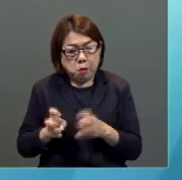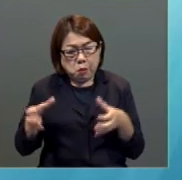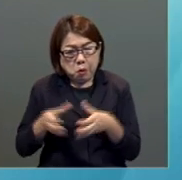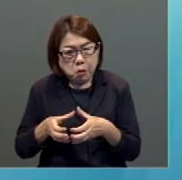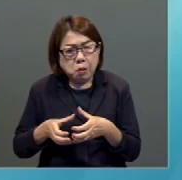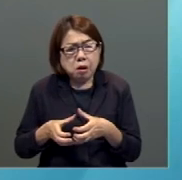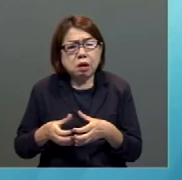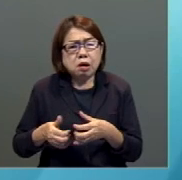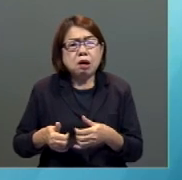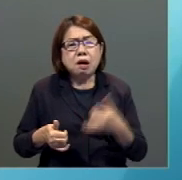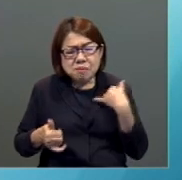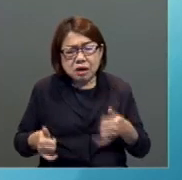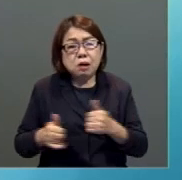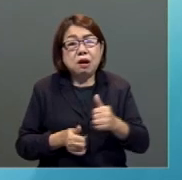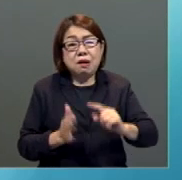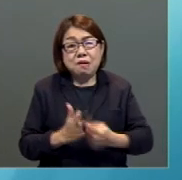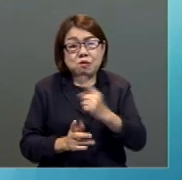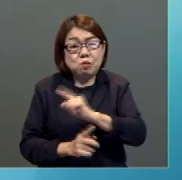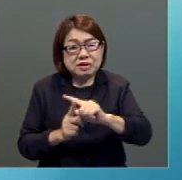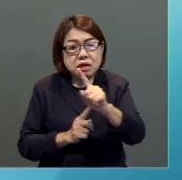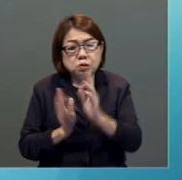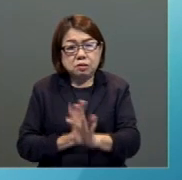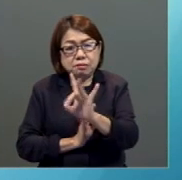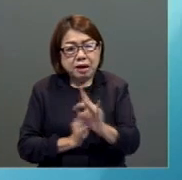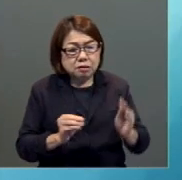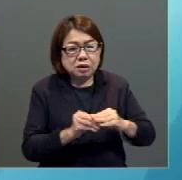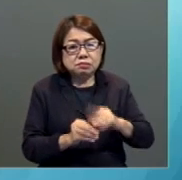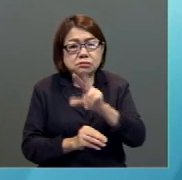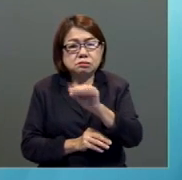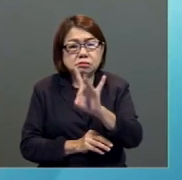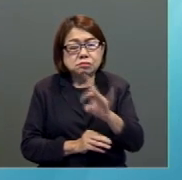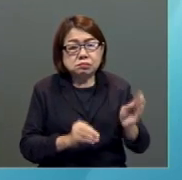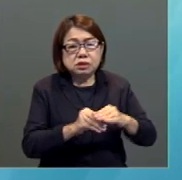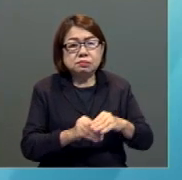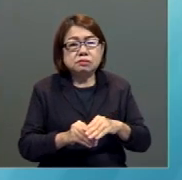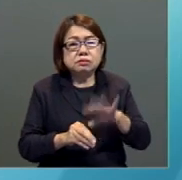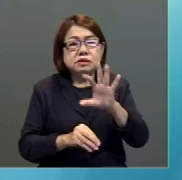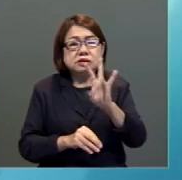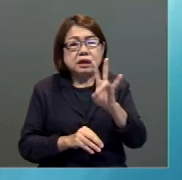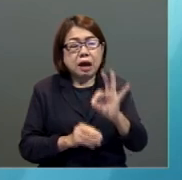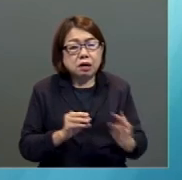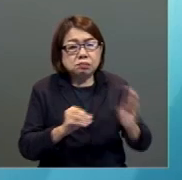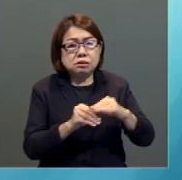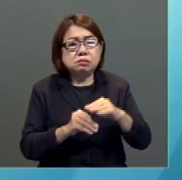วันที่ผ่านมานี้แนวโน้มเพิ่มขึ้นสูงตลอดดูกราฟด้านล่างนะครับท่านไม่ได้ให้ความร่วมมือกับเราเท่าไหร่กันเท่าไหร่นักนะครับแถมมีการรวมกลุ่มชุมนุมหรือมั่วสุมเนี่ยวันแรก8รายและเพิ่มขึ้นเป็น 39เป็น 79แล้วมาแตะที่ 76